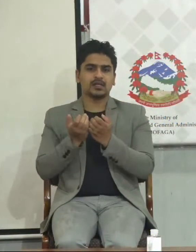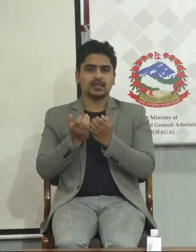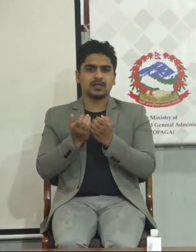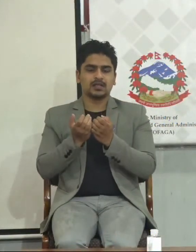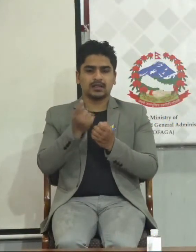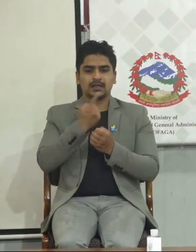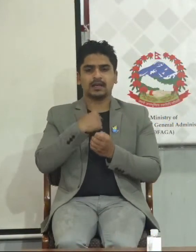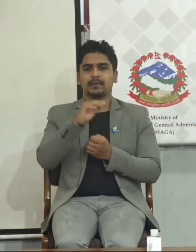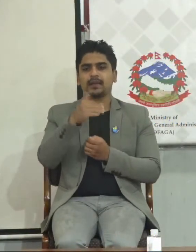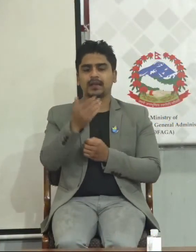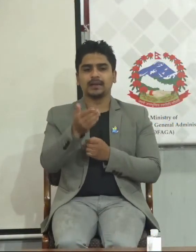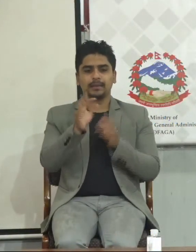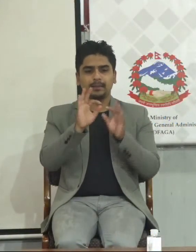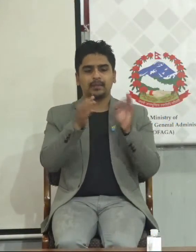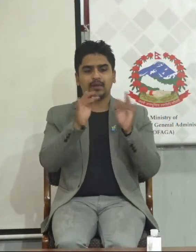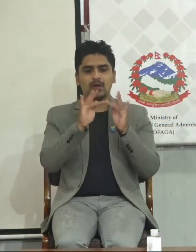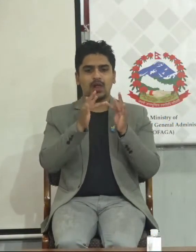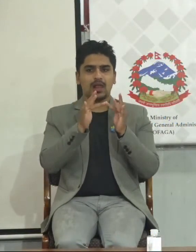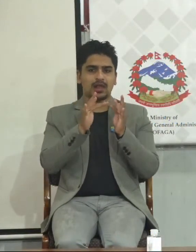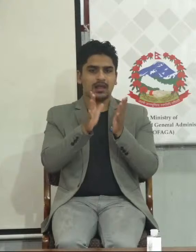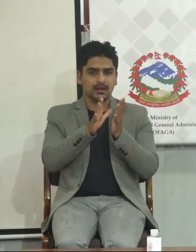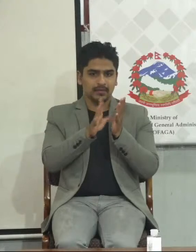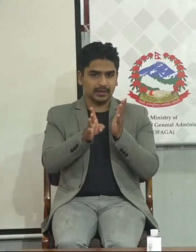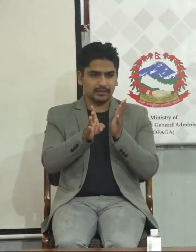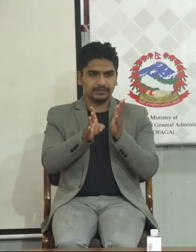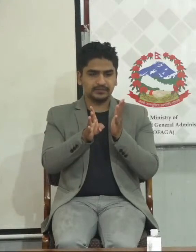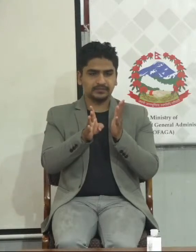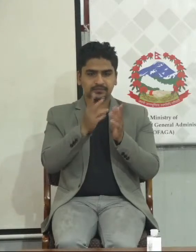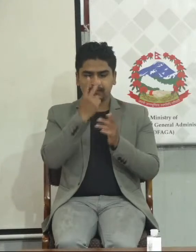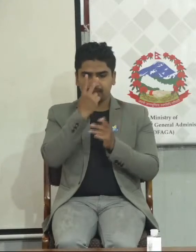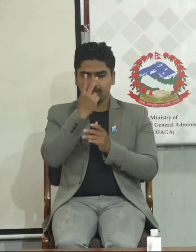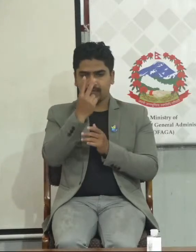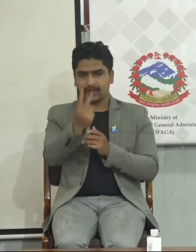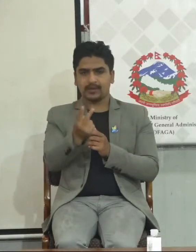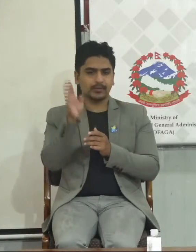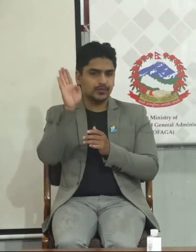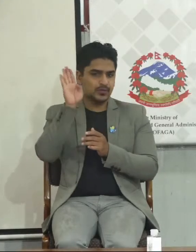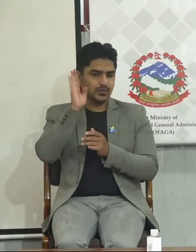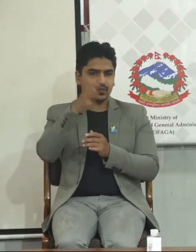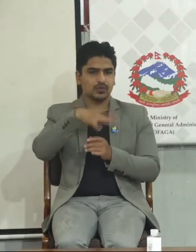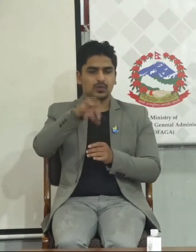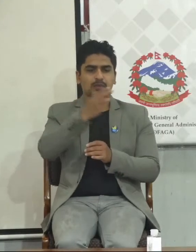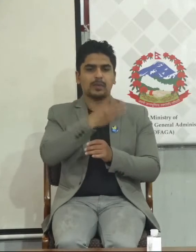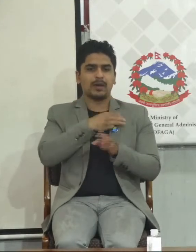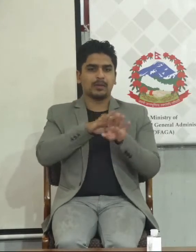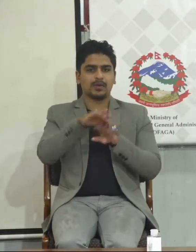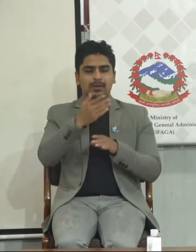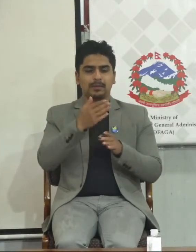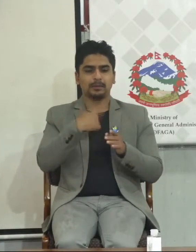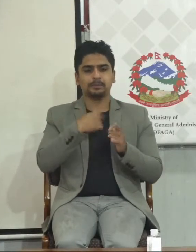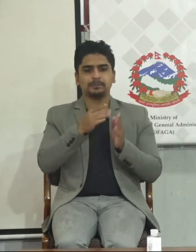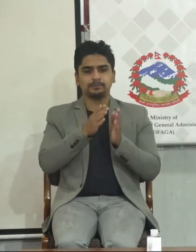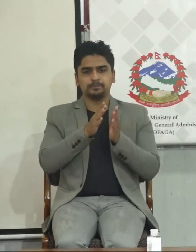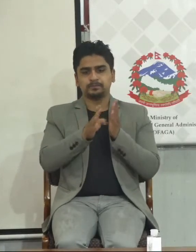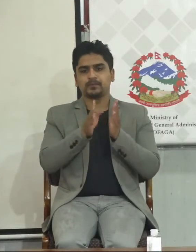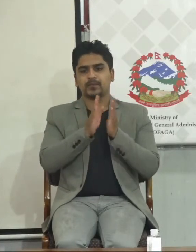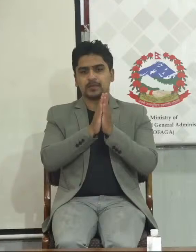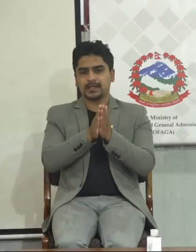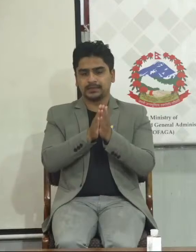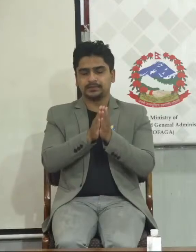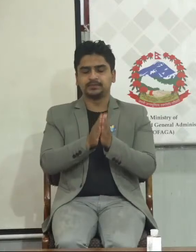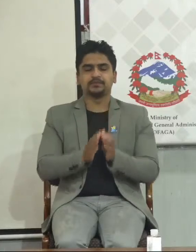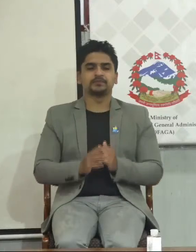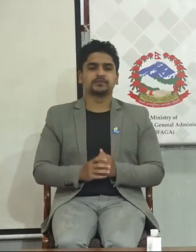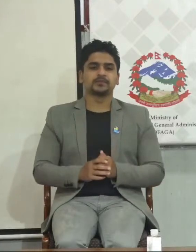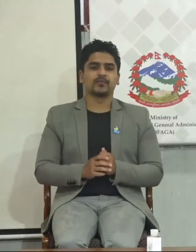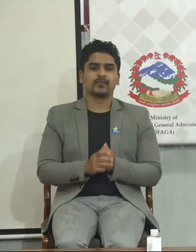various participants who are listening and participating virtually. Namaste. So we are here in a crisis